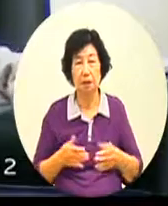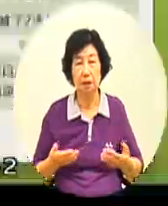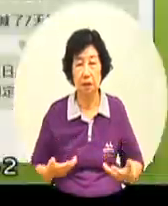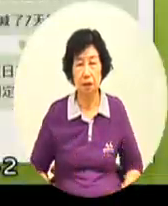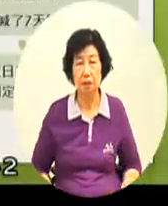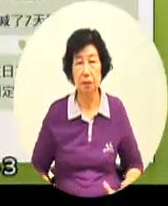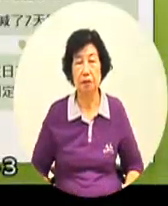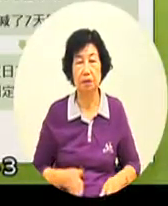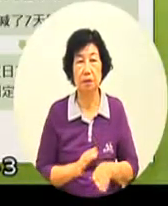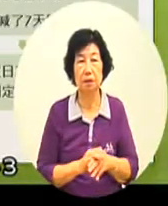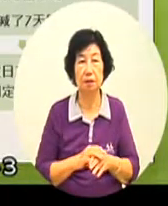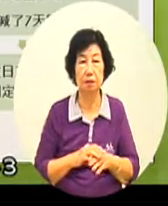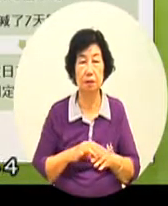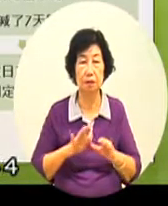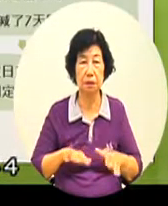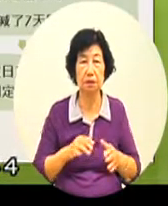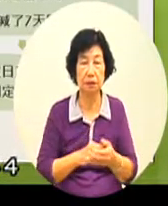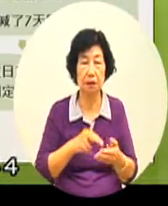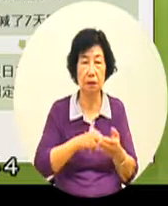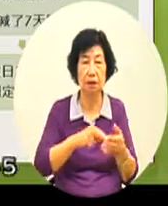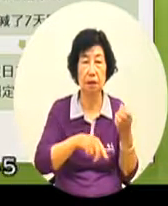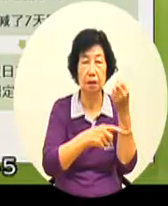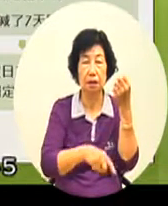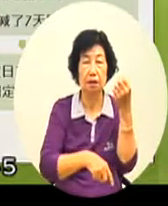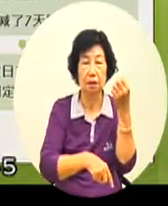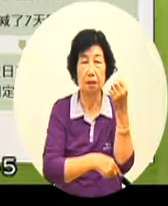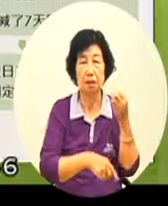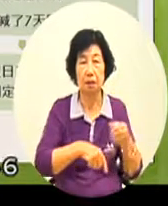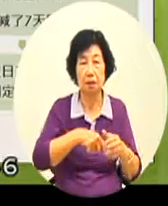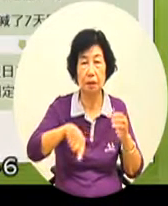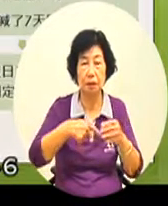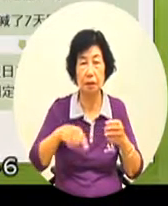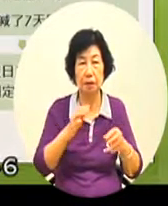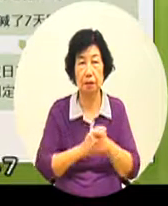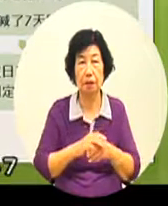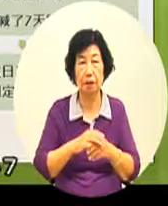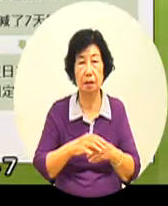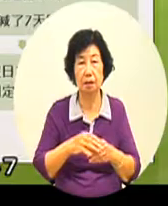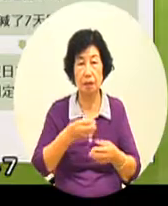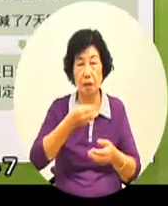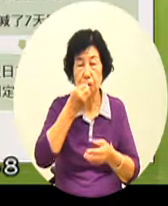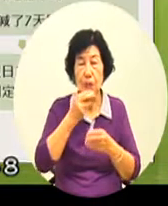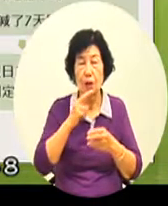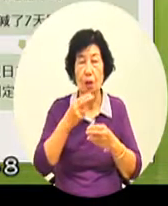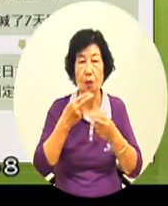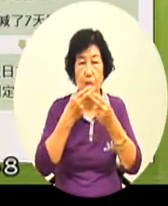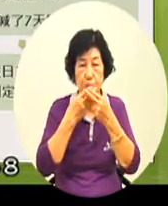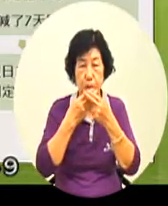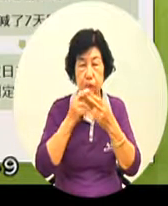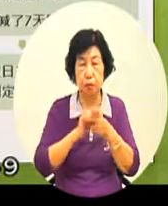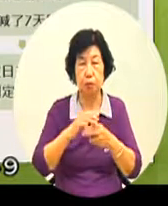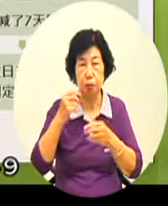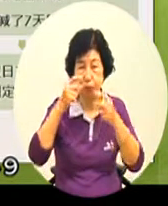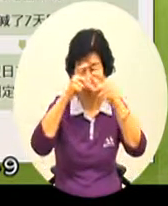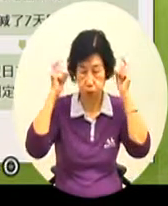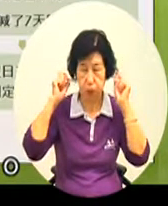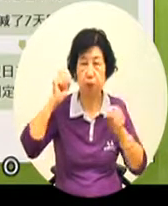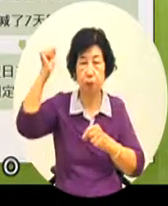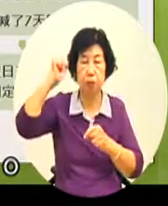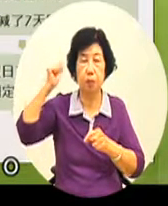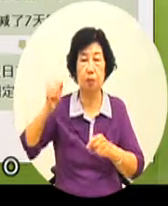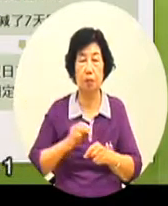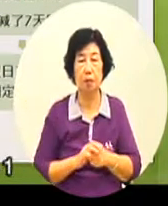现在在立法院绝食抗议了那我也知道我立法院的卫环委员会也是今天